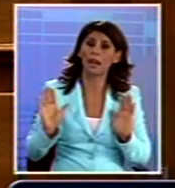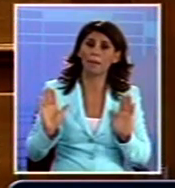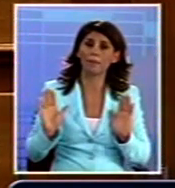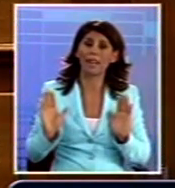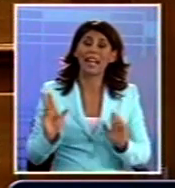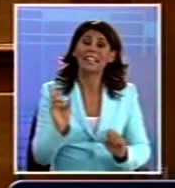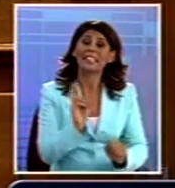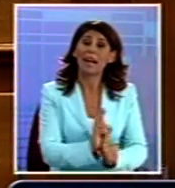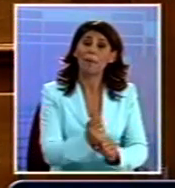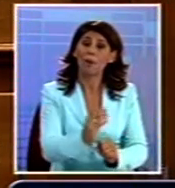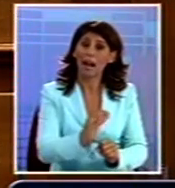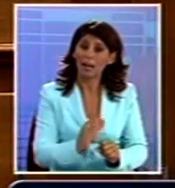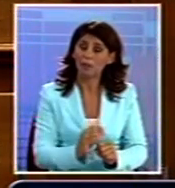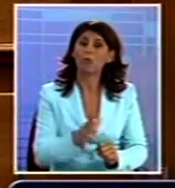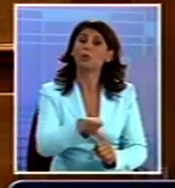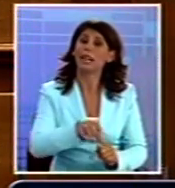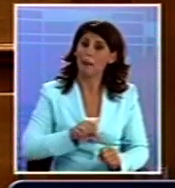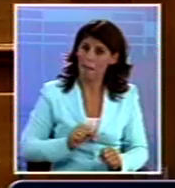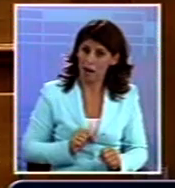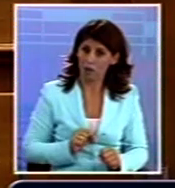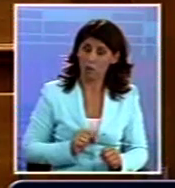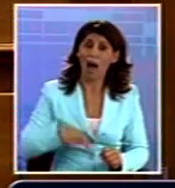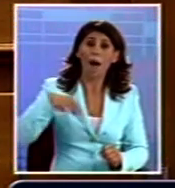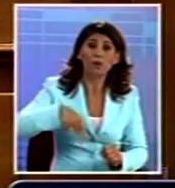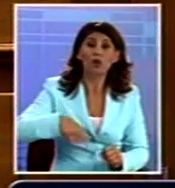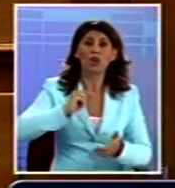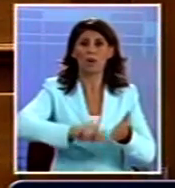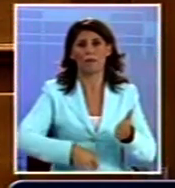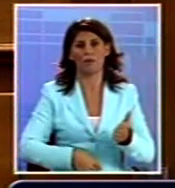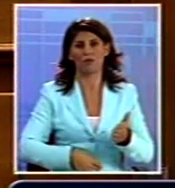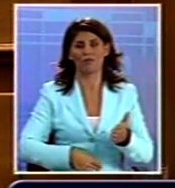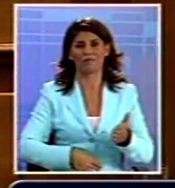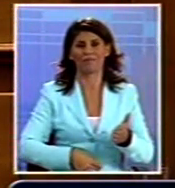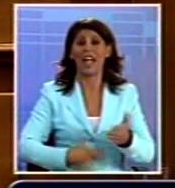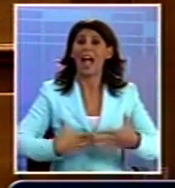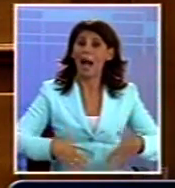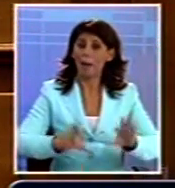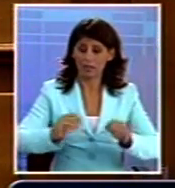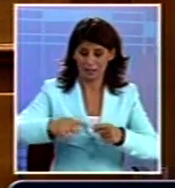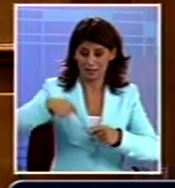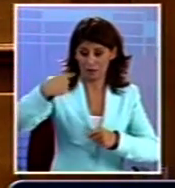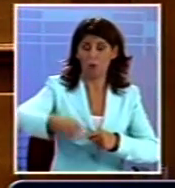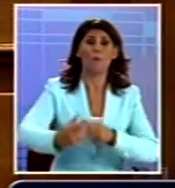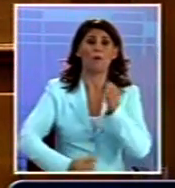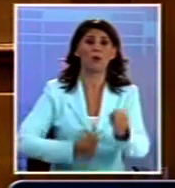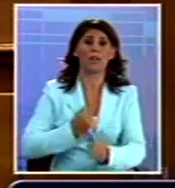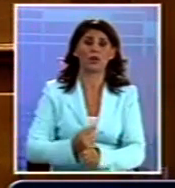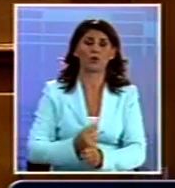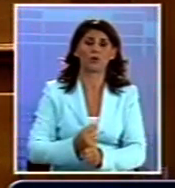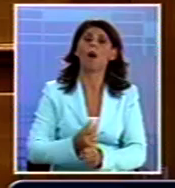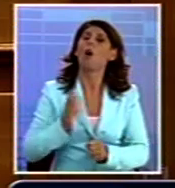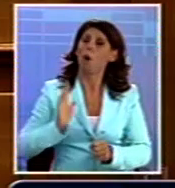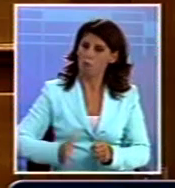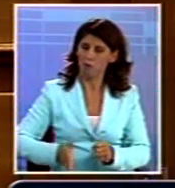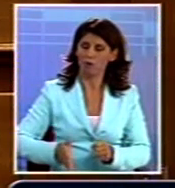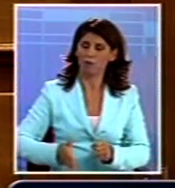τα υπόλοιπα χρήματα που ήταν να πάρουμε από το τωρινό μνημόνιο. Από τις αρχές της επόμενης χρονιάς μπορούμε να